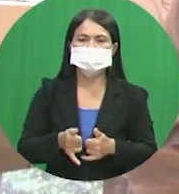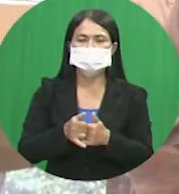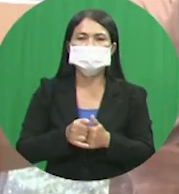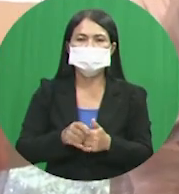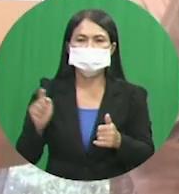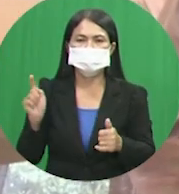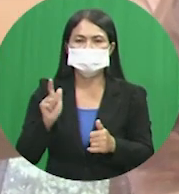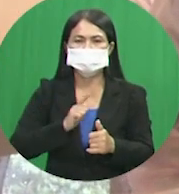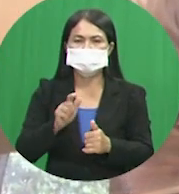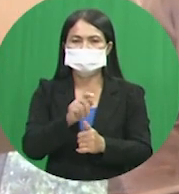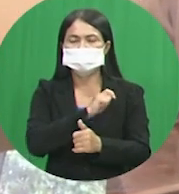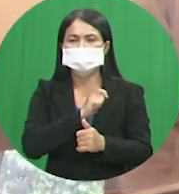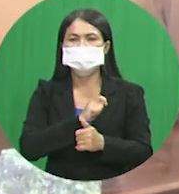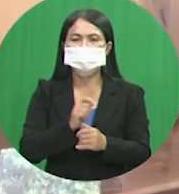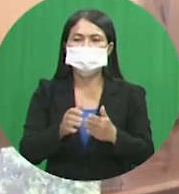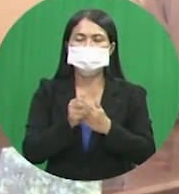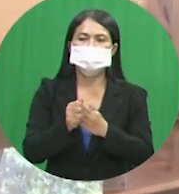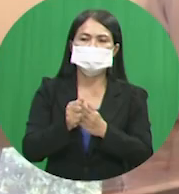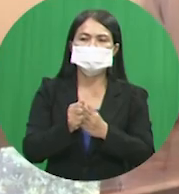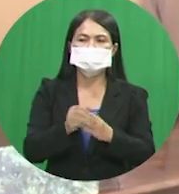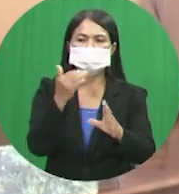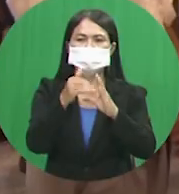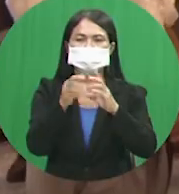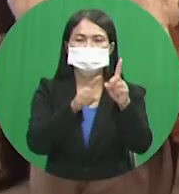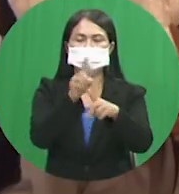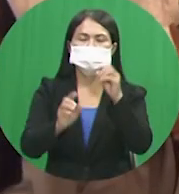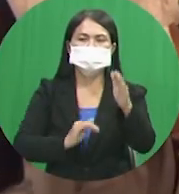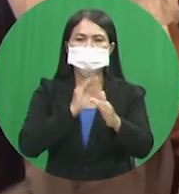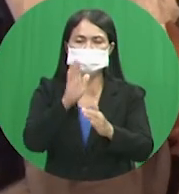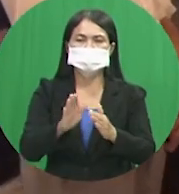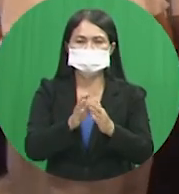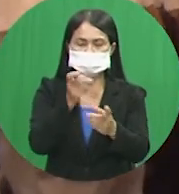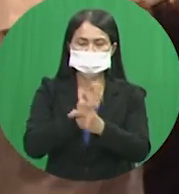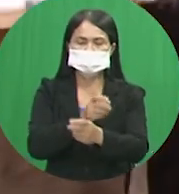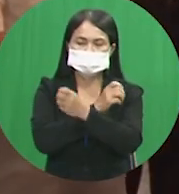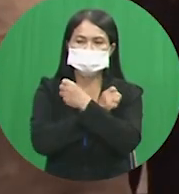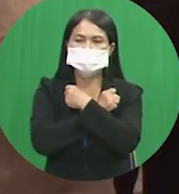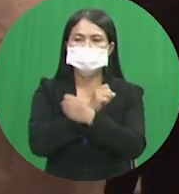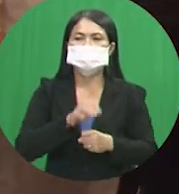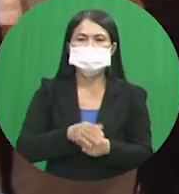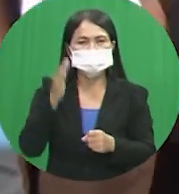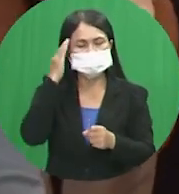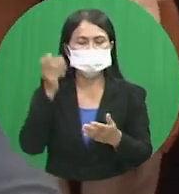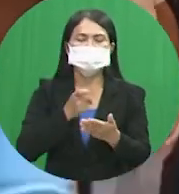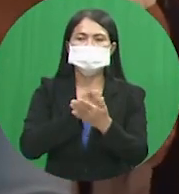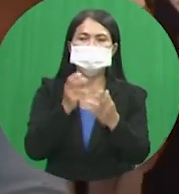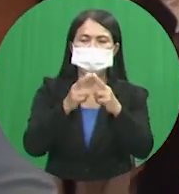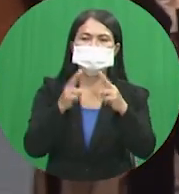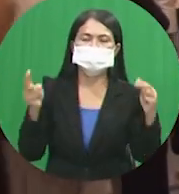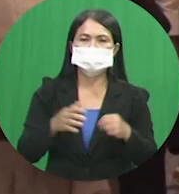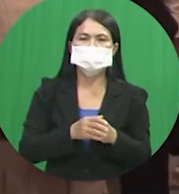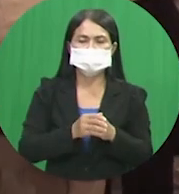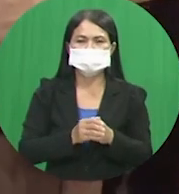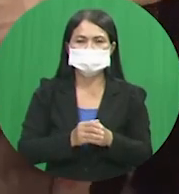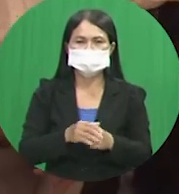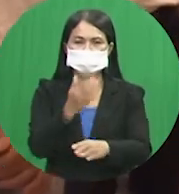ន្ត្រីជាសុផារ៉ាបាននាំមកនូវការផ្ដាំផ្ញើសាកសួរសុខទុក្ខគោរពស្រឡាញ់នឹងដឹងគុណយ៉ាងជ្រាលជ្រៅបំផុតពី